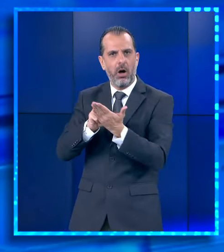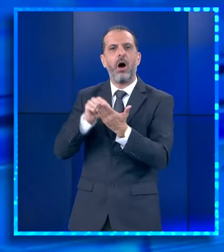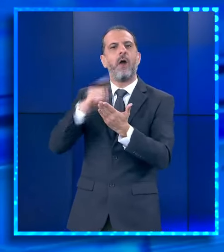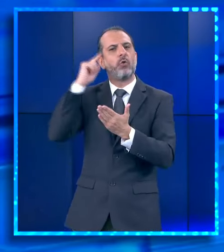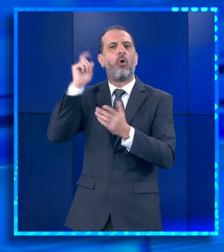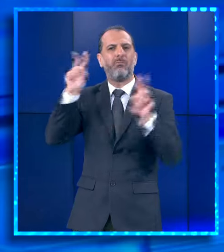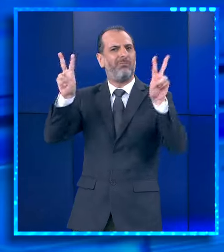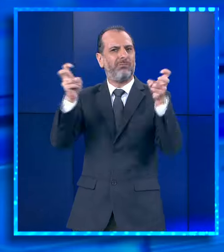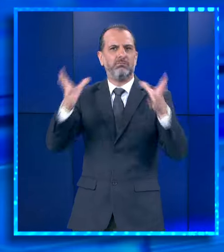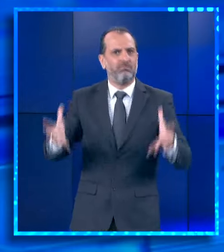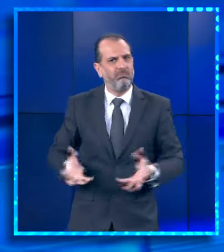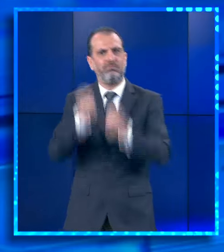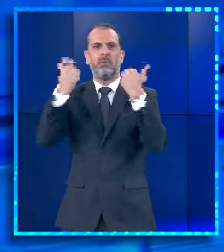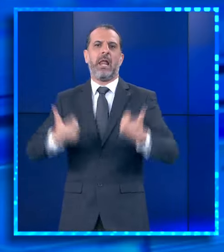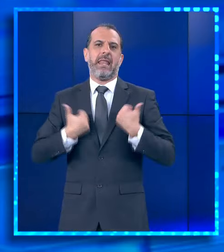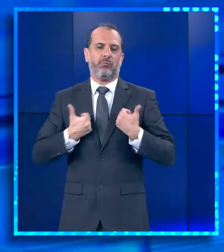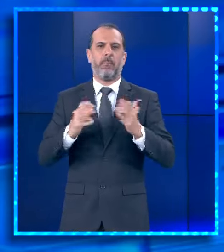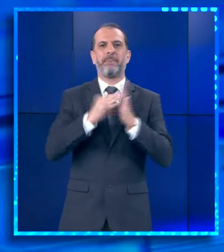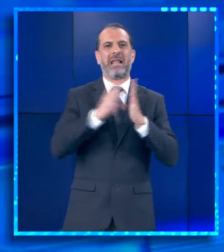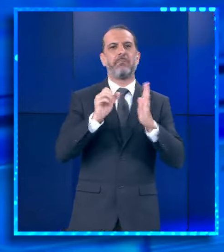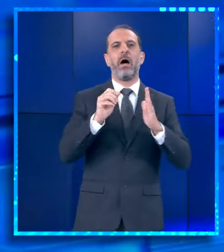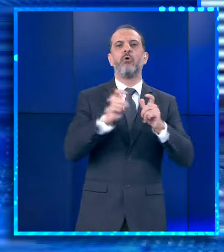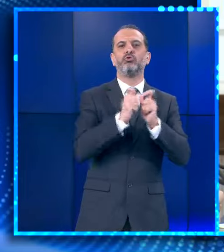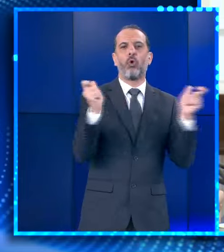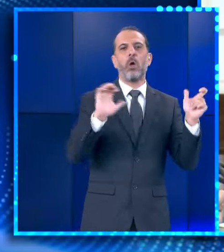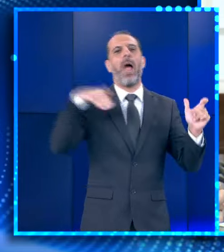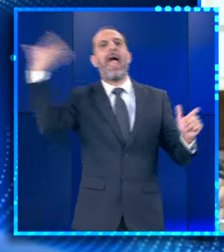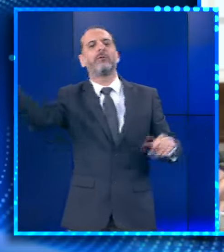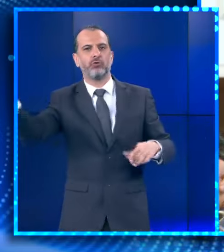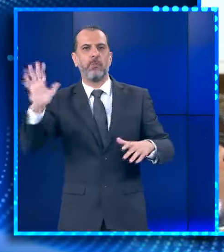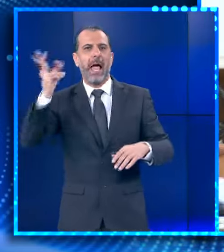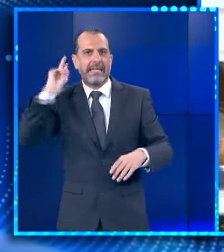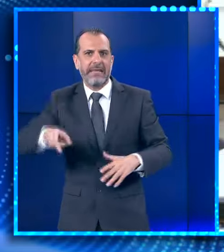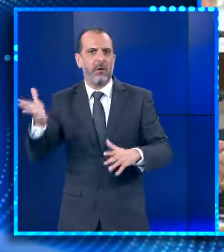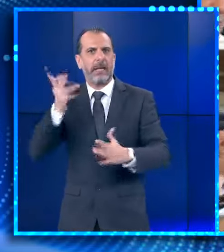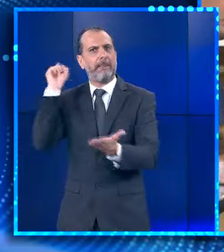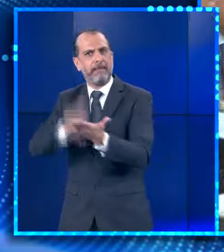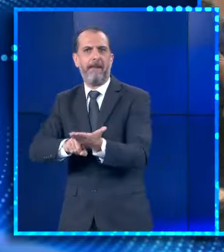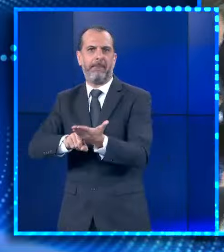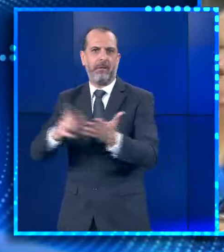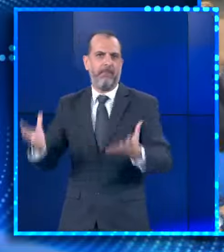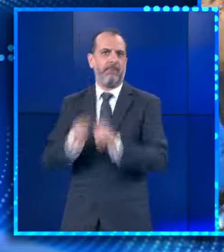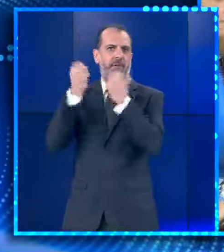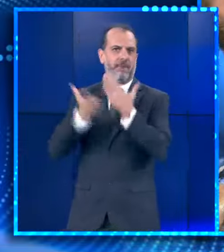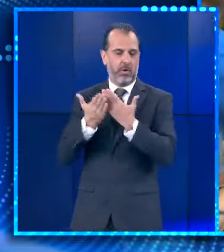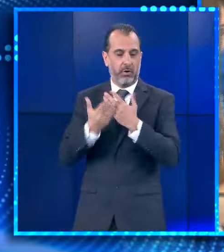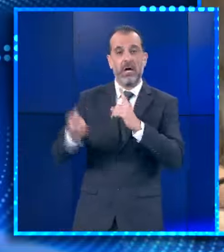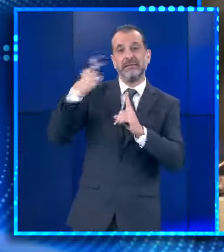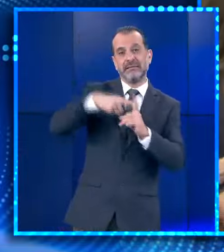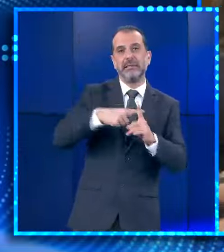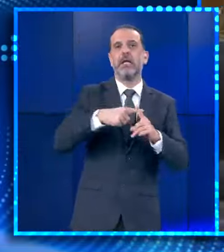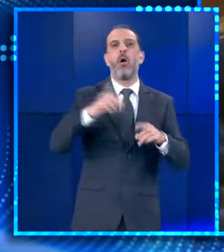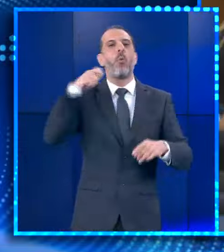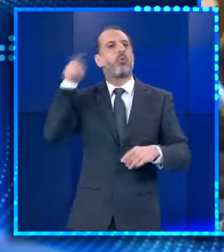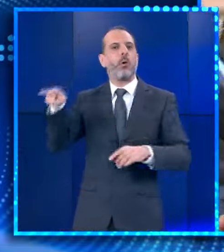εκτός σχολείου θα μπορούν να τη χρησιμοποιούν όταν βρίσκονται σε κίνδυνο. Σε ό,τι αφορά την αυστηροποίηση των ποινών για παραμέληση ανηλίκων,